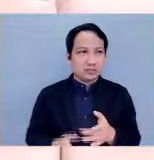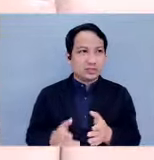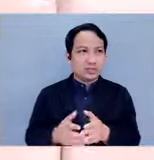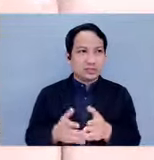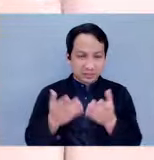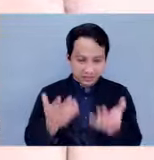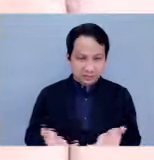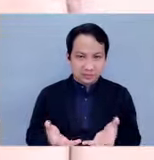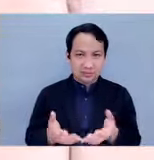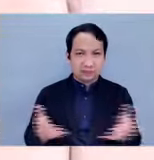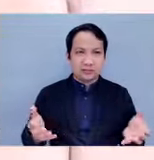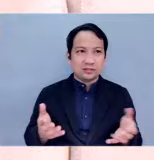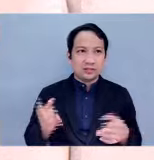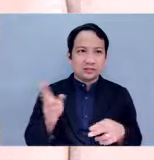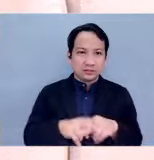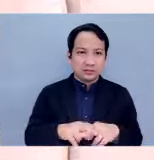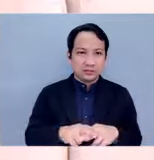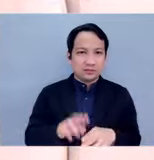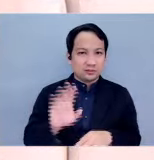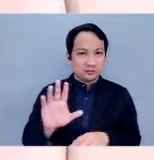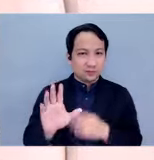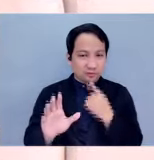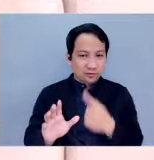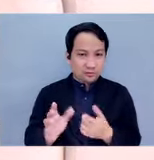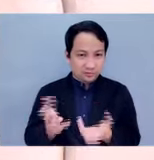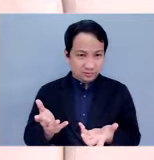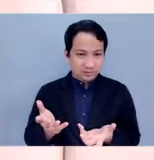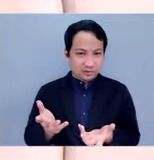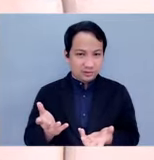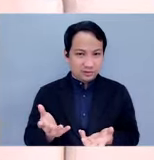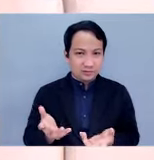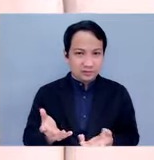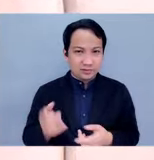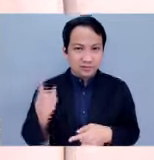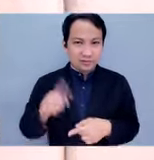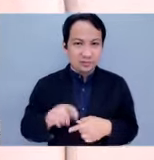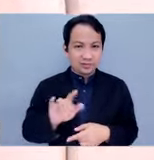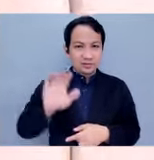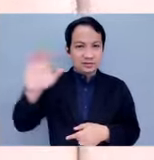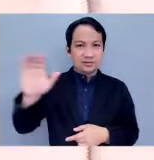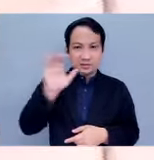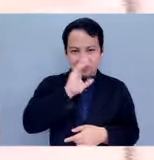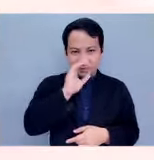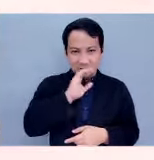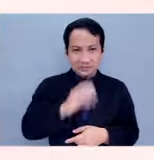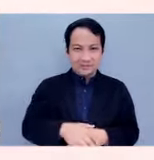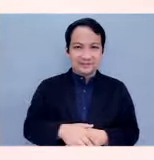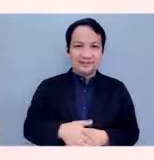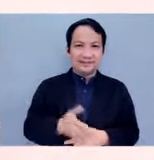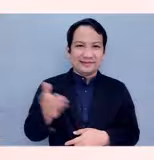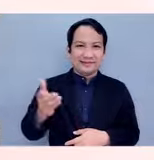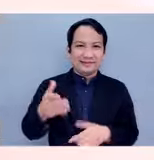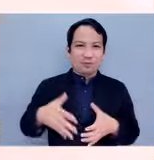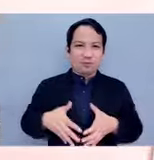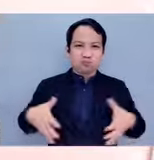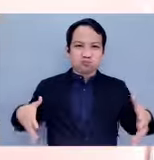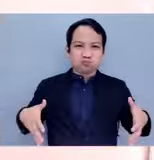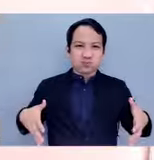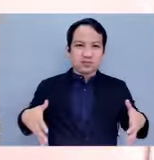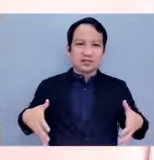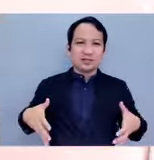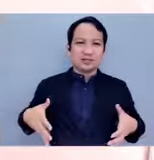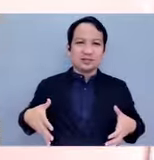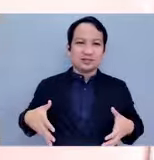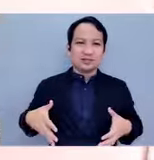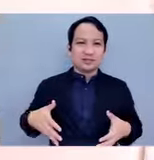naman! Pero sabi mo nga, di ba, Mama Dibs? Sabi mo, hindi tayo pwedeng tumira sa Cebu kasi talagang lalaki ako doon. Doon kami nag-shoot ng